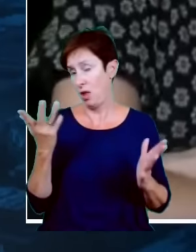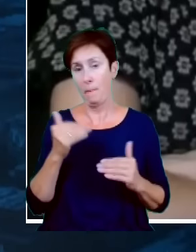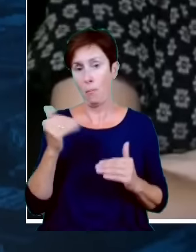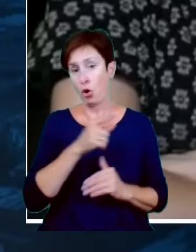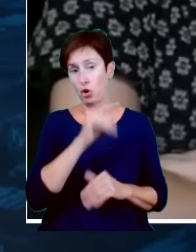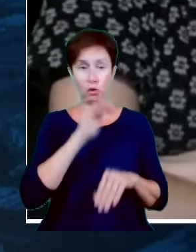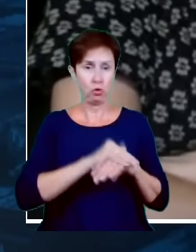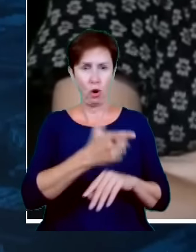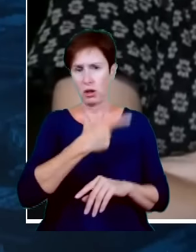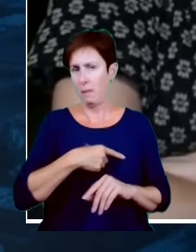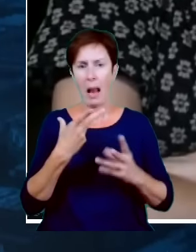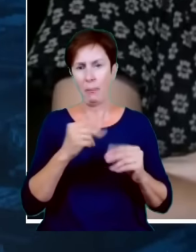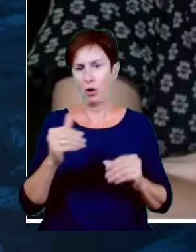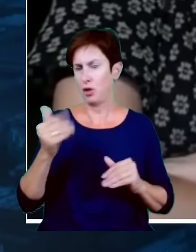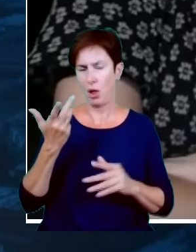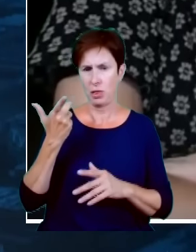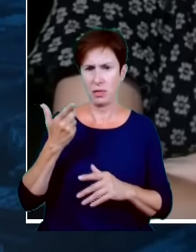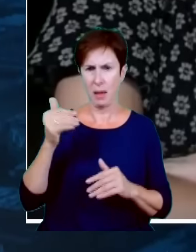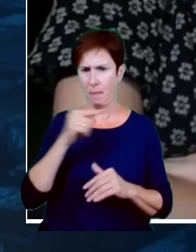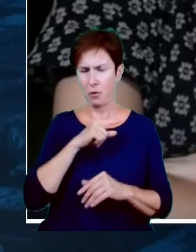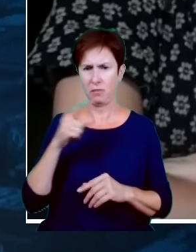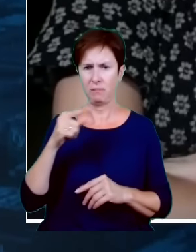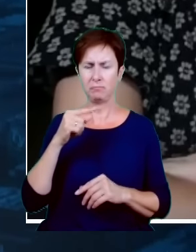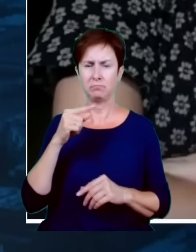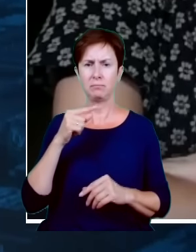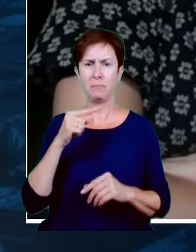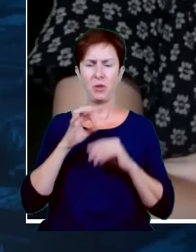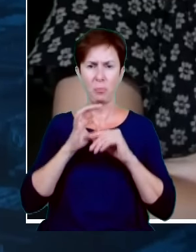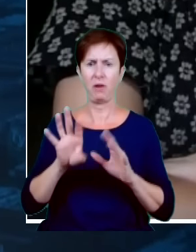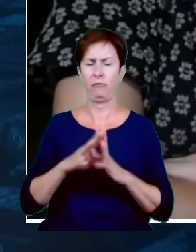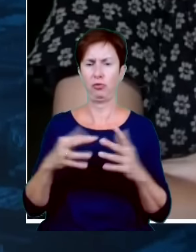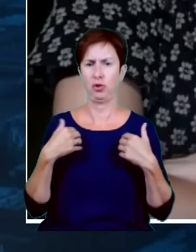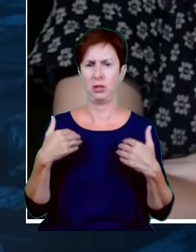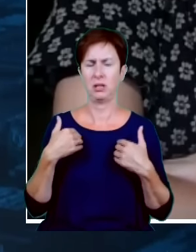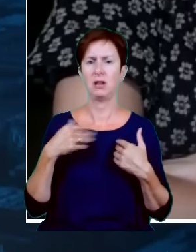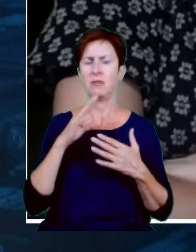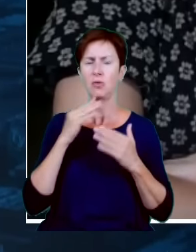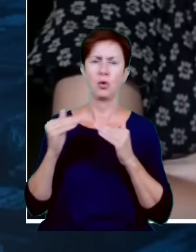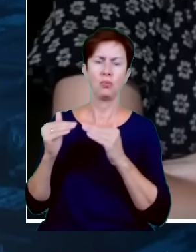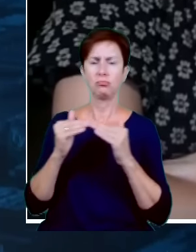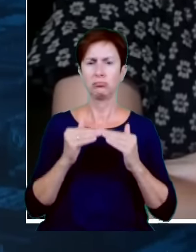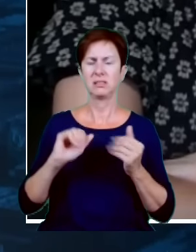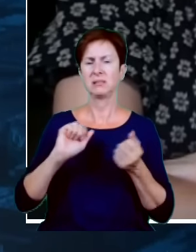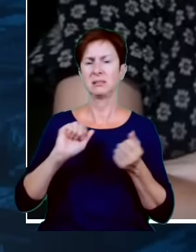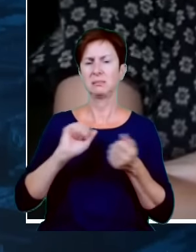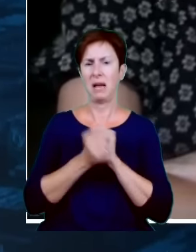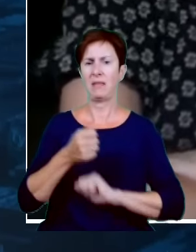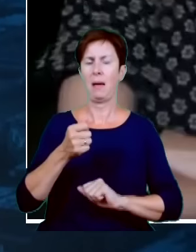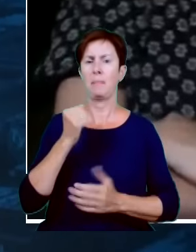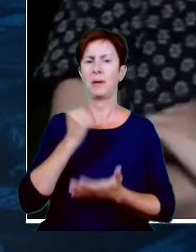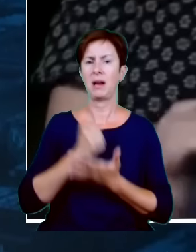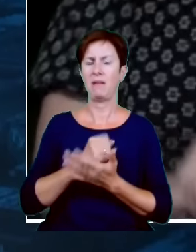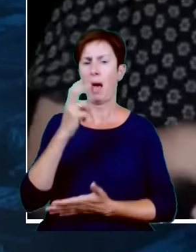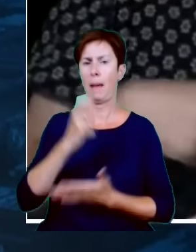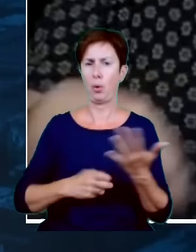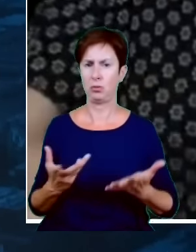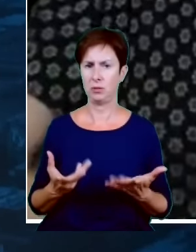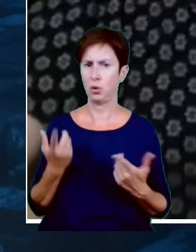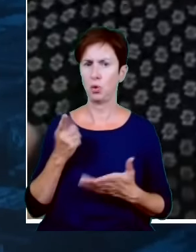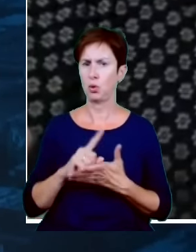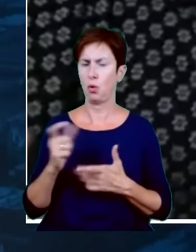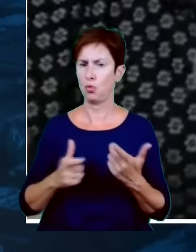ale wprowadzić w życie waszego sztandarowego postulatu czyli liberalizacji prawa aborcyjnego No ta